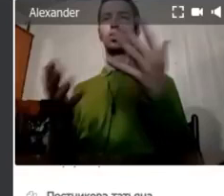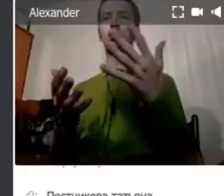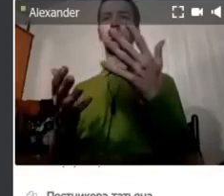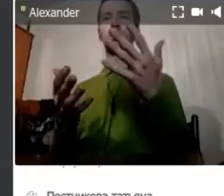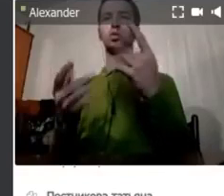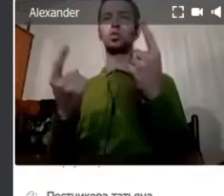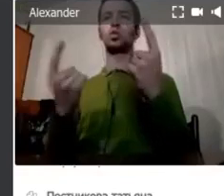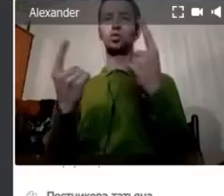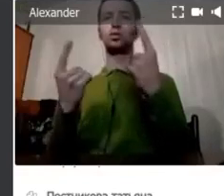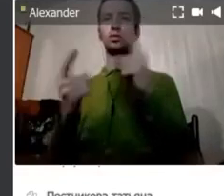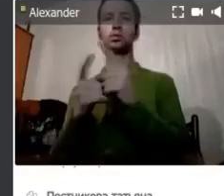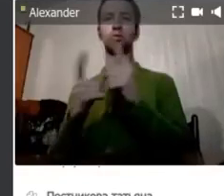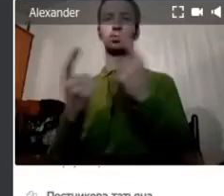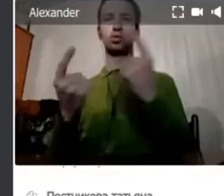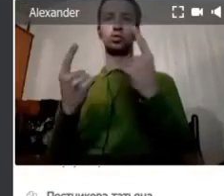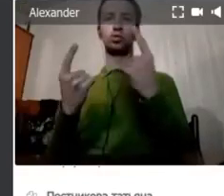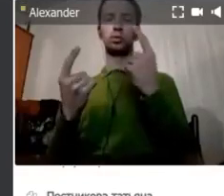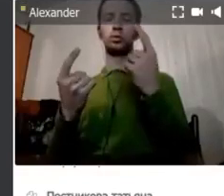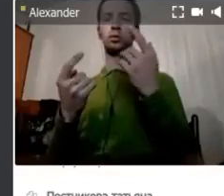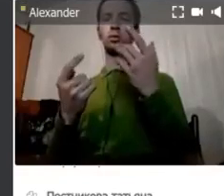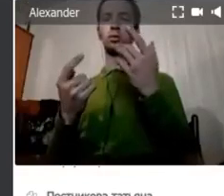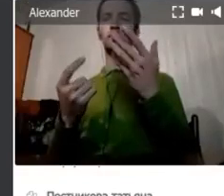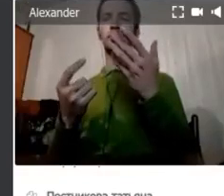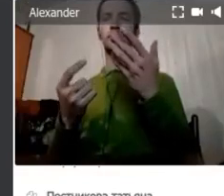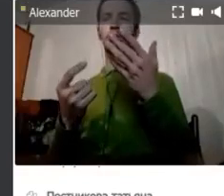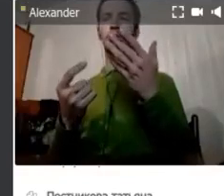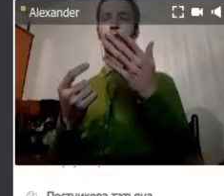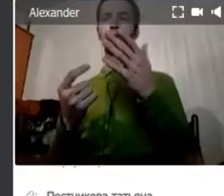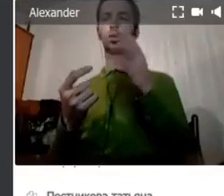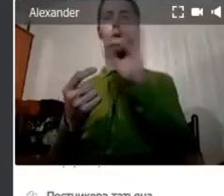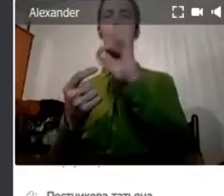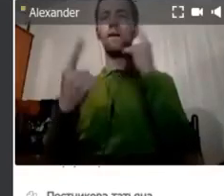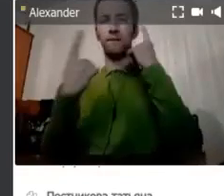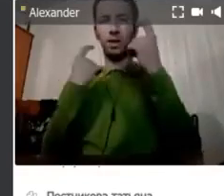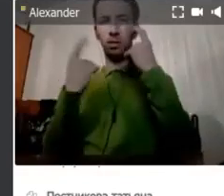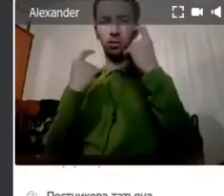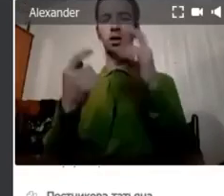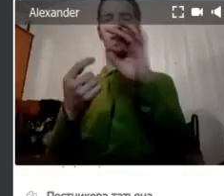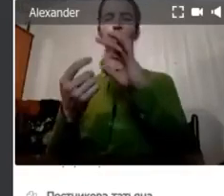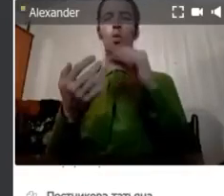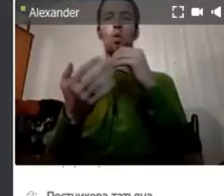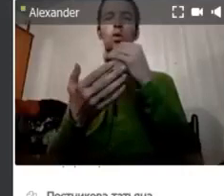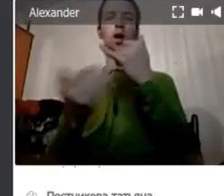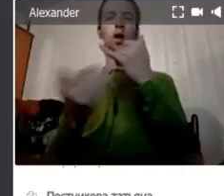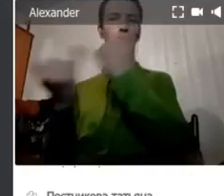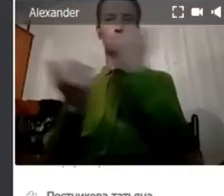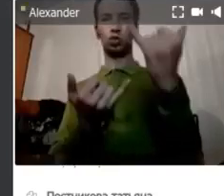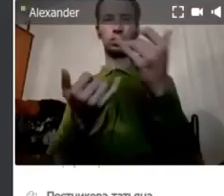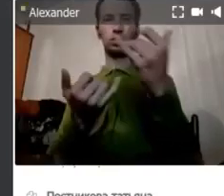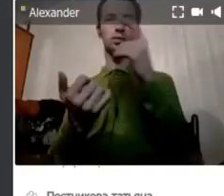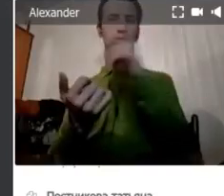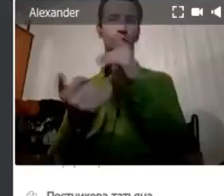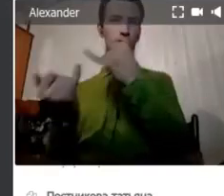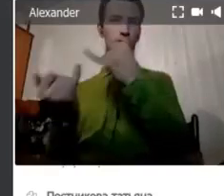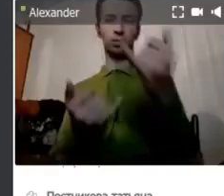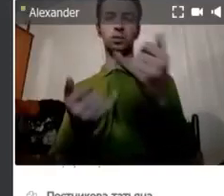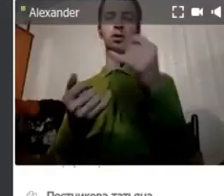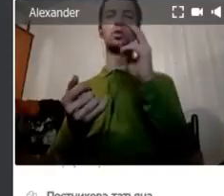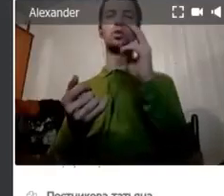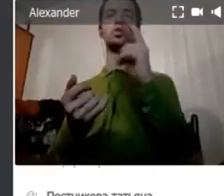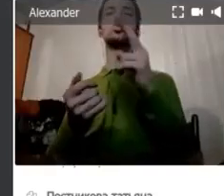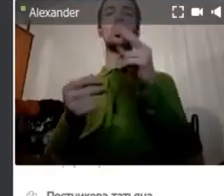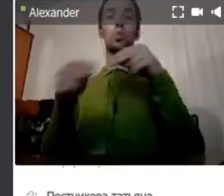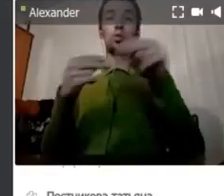есть какой-то аккаунт, там, да, есть ваши заказы, да и в принципе и все. Если вы посмотрите на